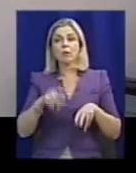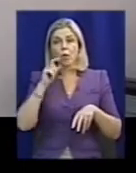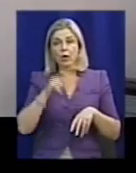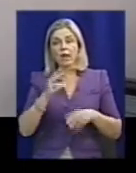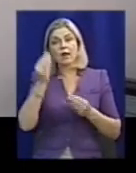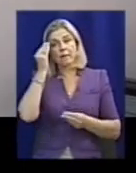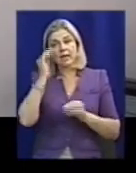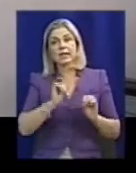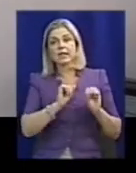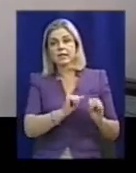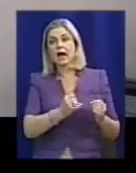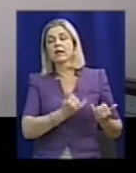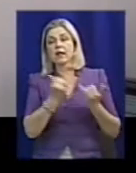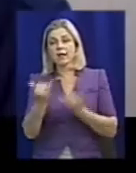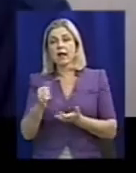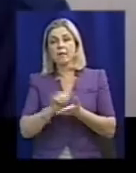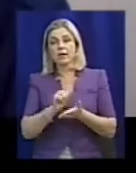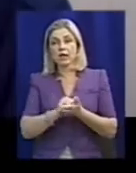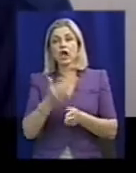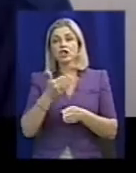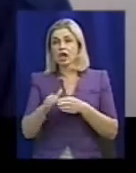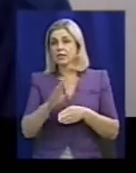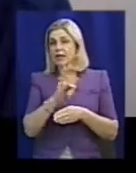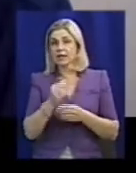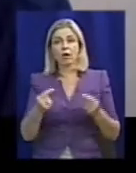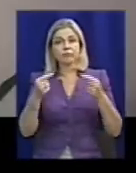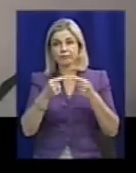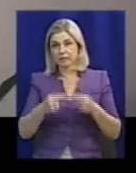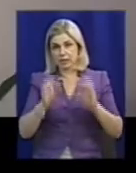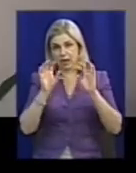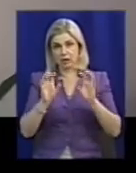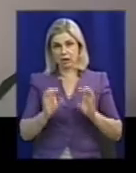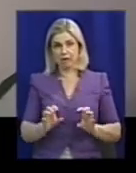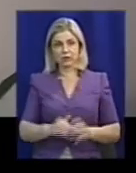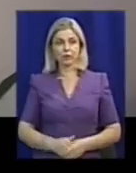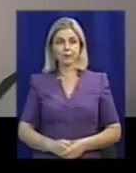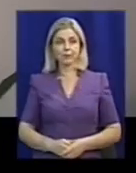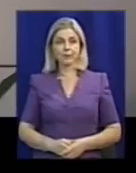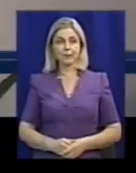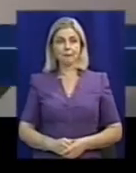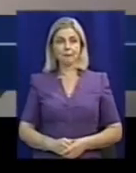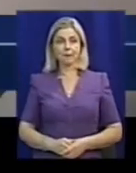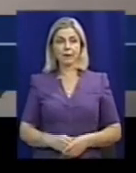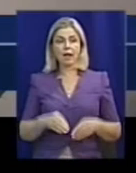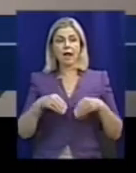захисту, надали матеріали, частина з яких не відповідає законодавству. Надано